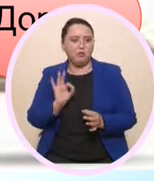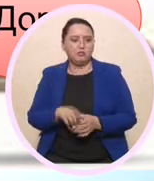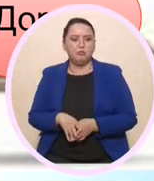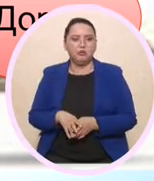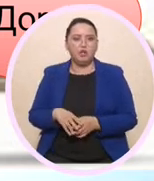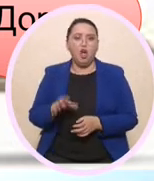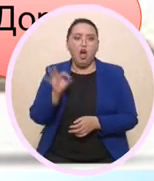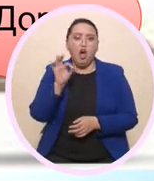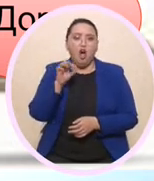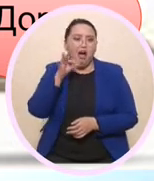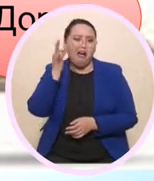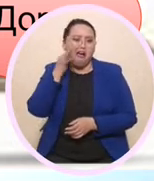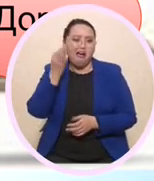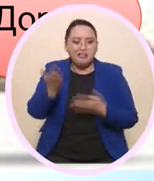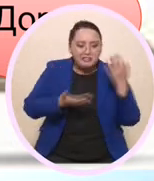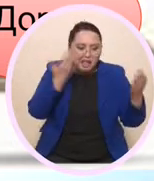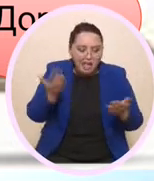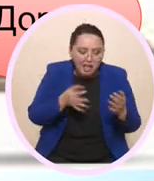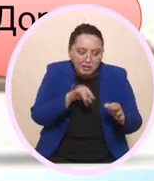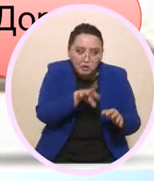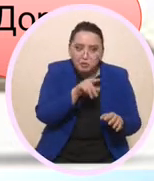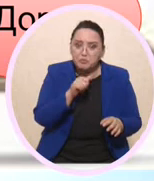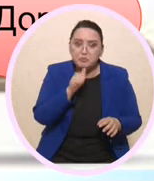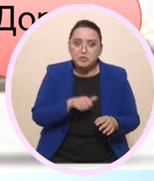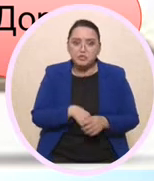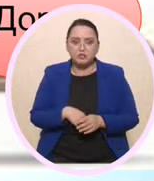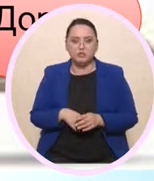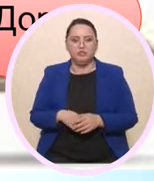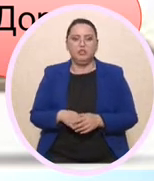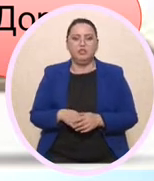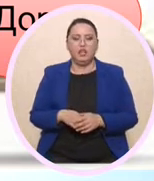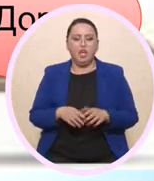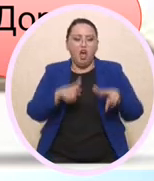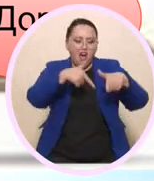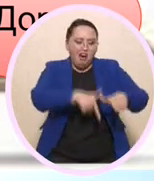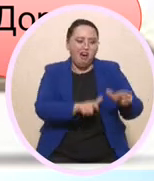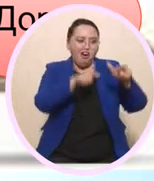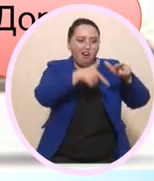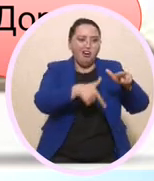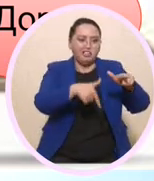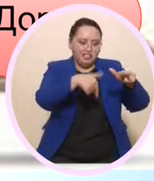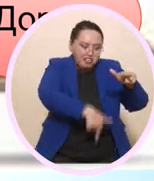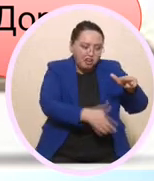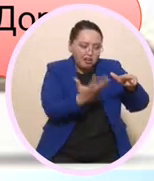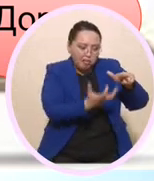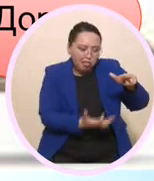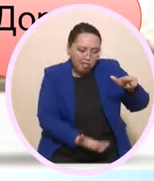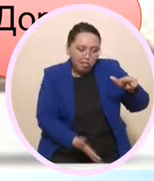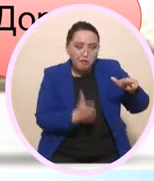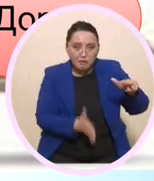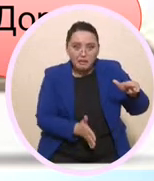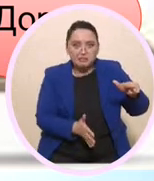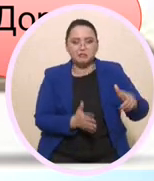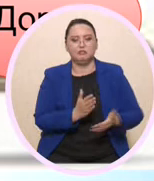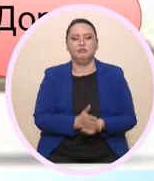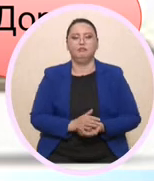байтугай орчлонгийн тоос хөдөлгөж чадахгүйгээр сэлэнгээжийн ёроолд живх байсан байхаа.